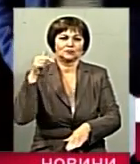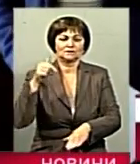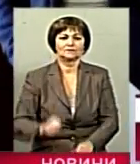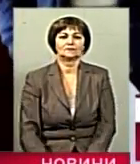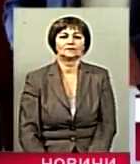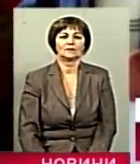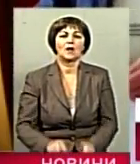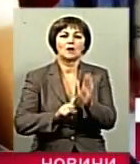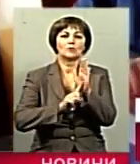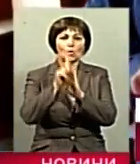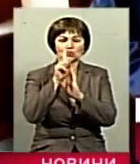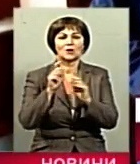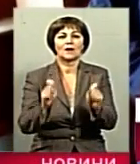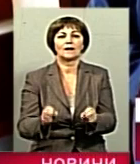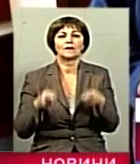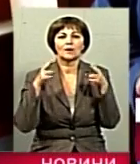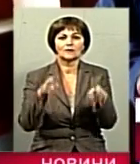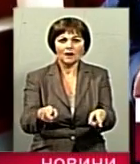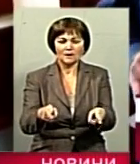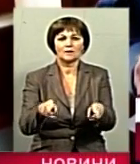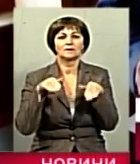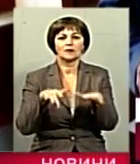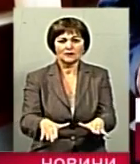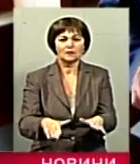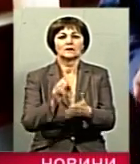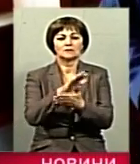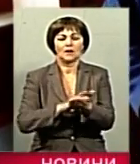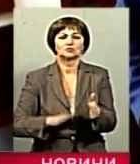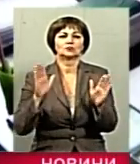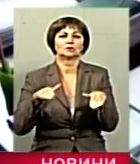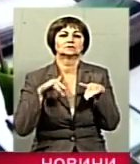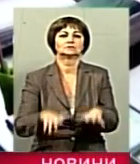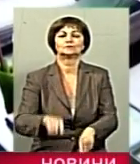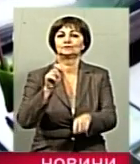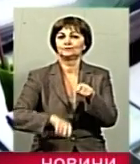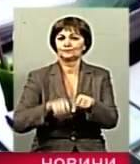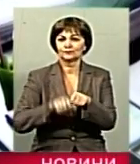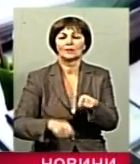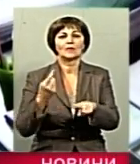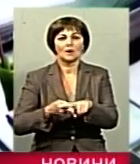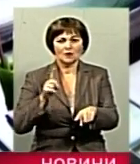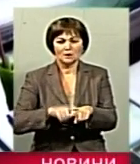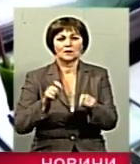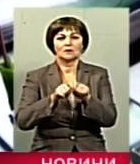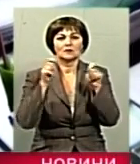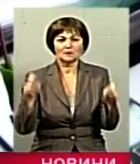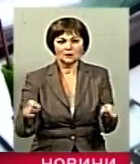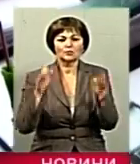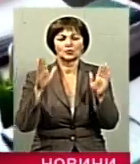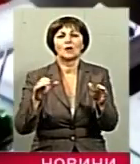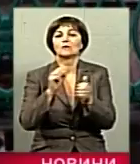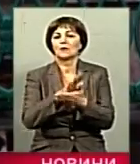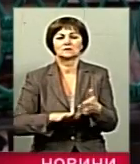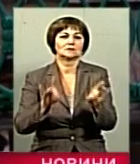Порушено кримінальне провадження, йде слідство. Я вам дякую. Заведено кримінальне провадження. Я не буду більше коментувати